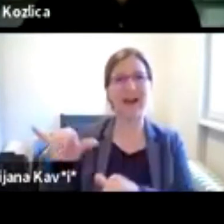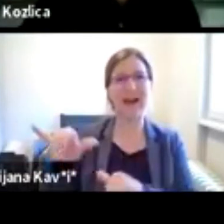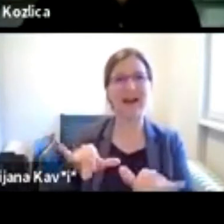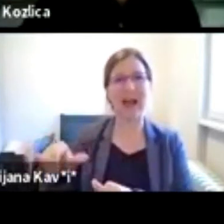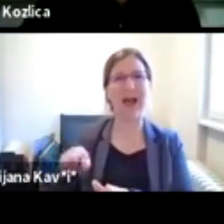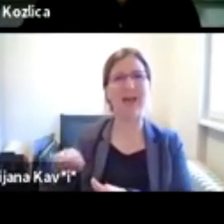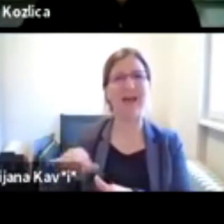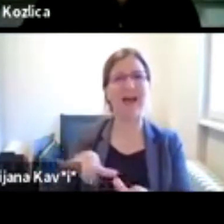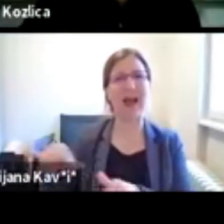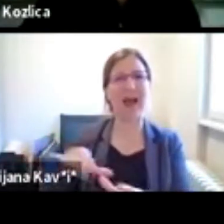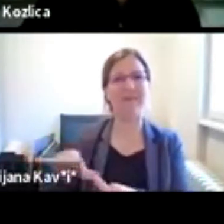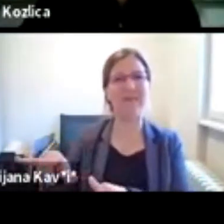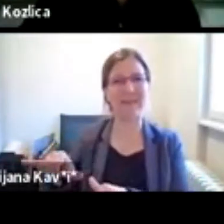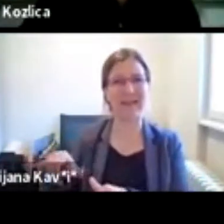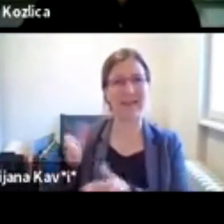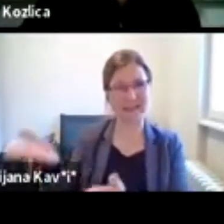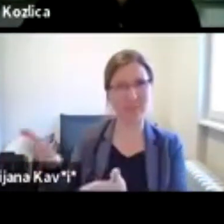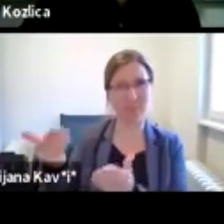si nas strpljivo slušao. Izvoli.